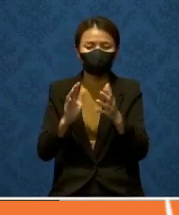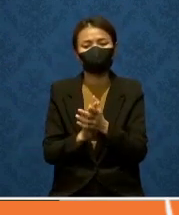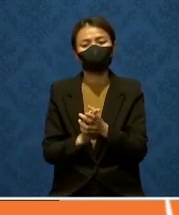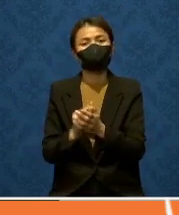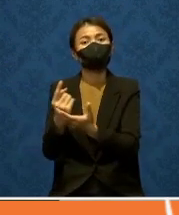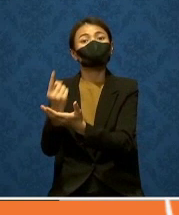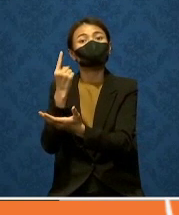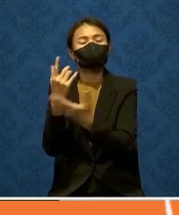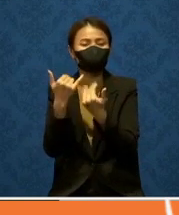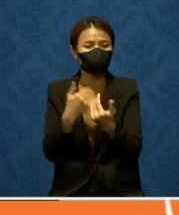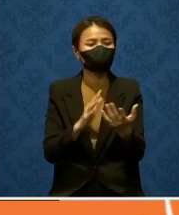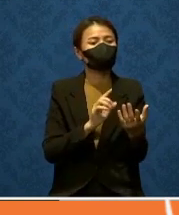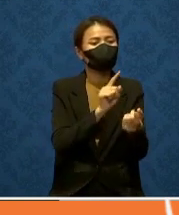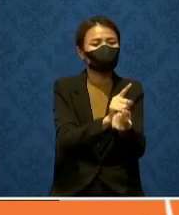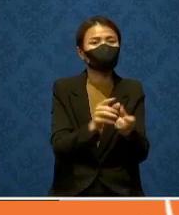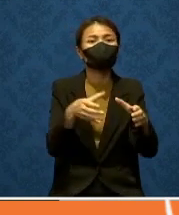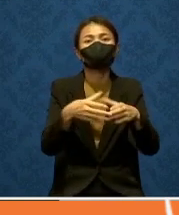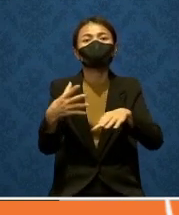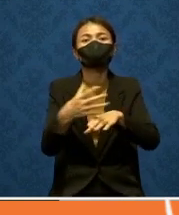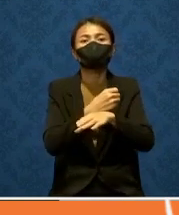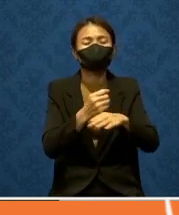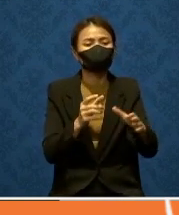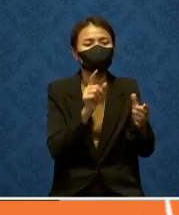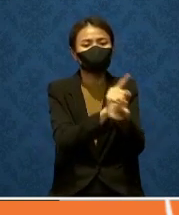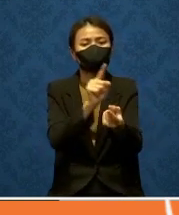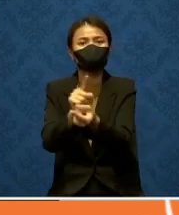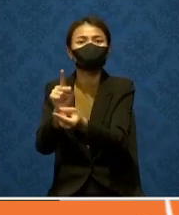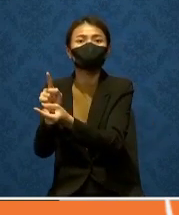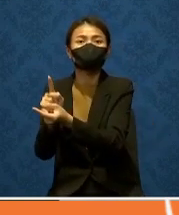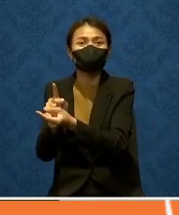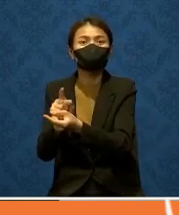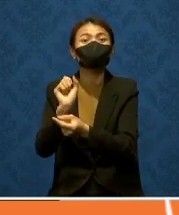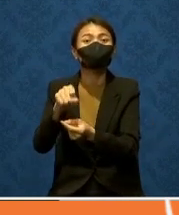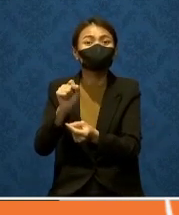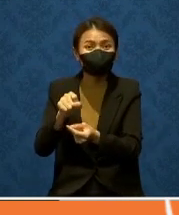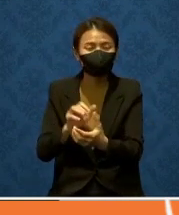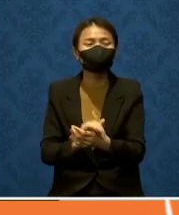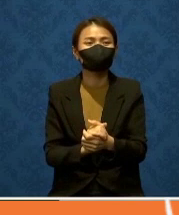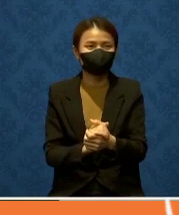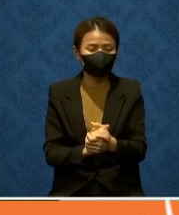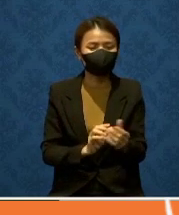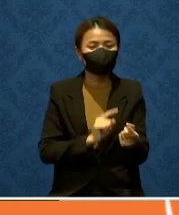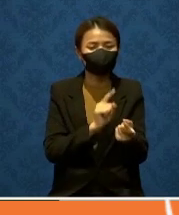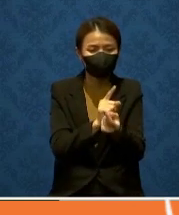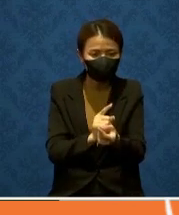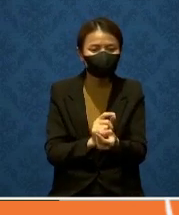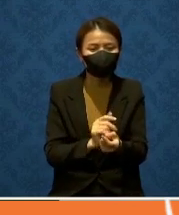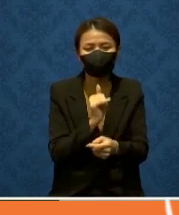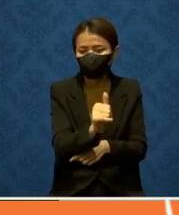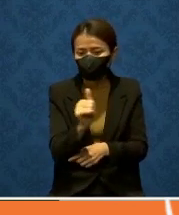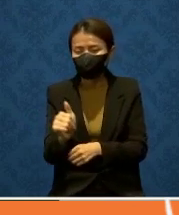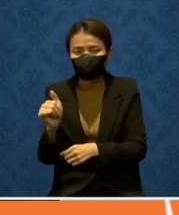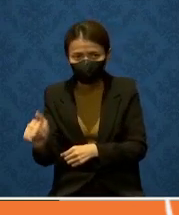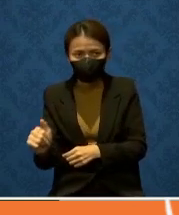ๆทั้งฝ่ายรัฐบาลแล้วก็ฝ่ายค้านรวมถึงพรรคของท่านประธานด้วยนะครับทั้งหมดเนี่ยครับผมคิดว่ามันอยู่